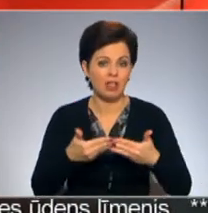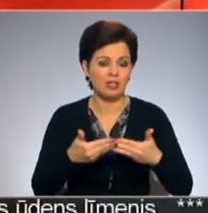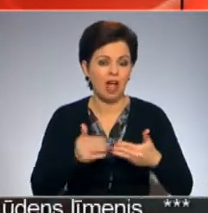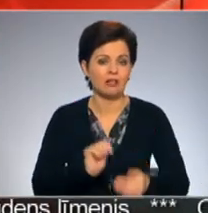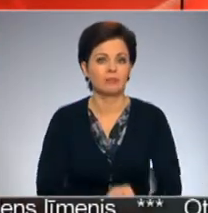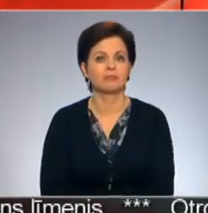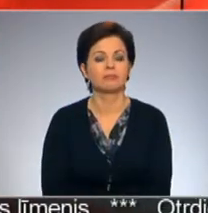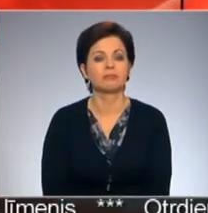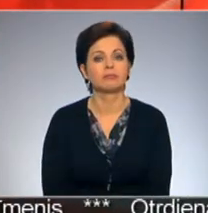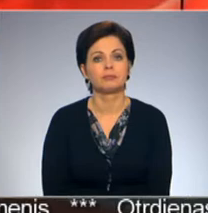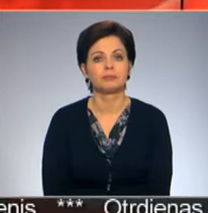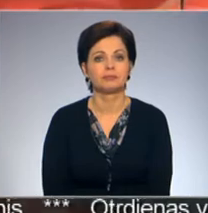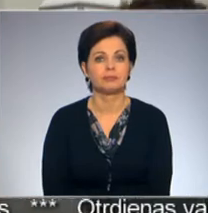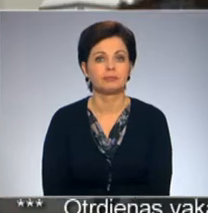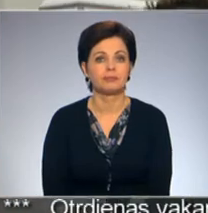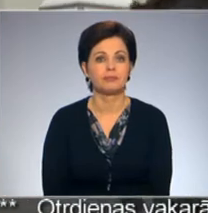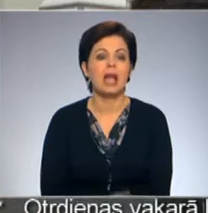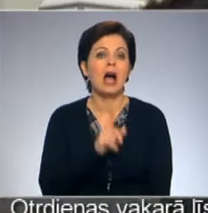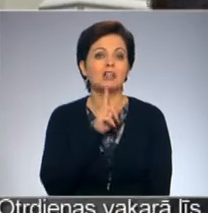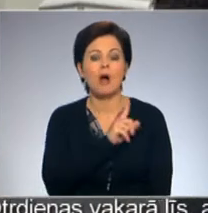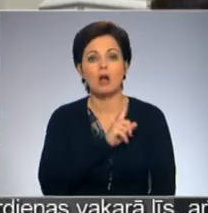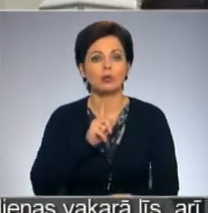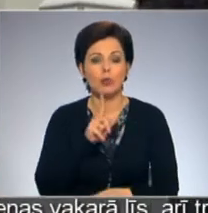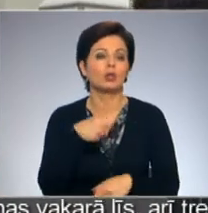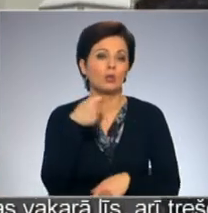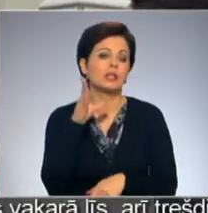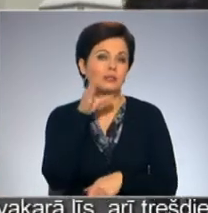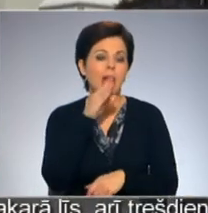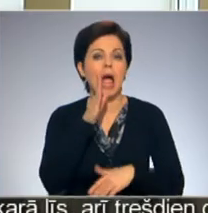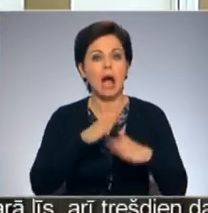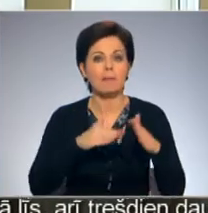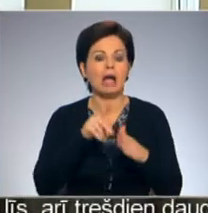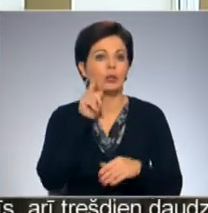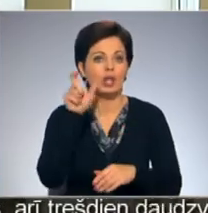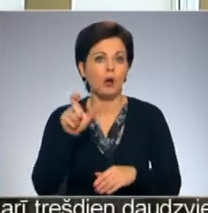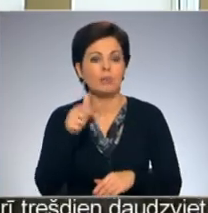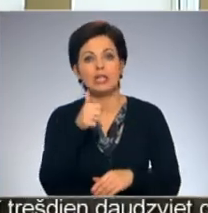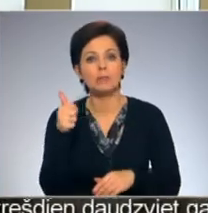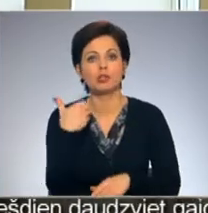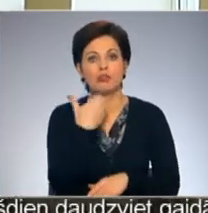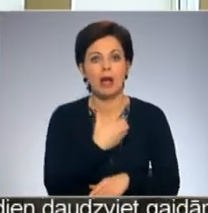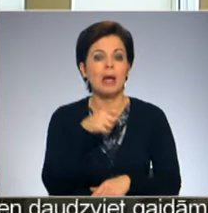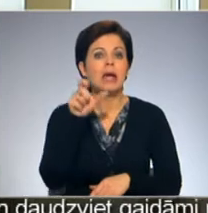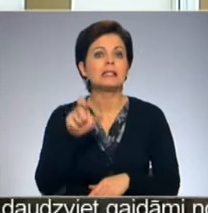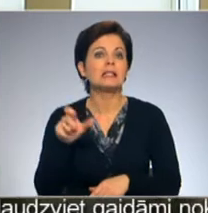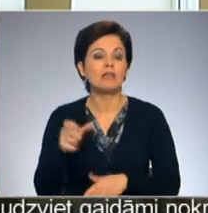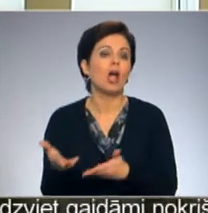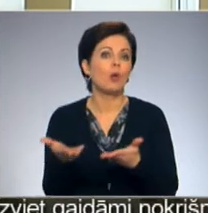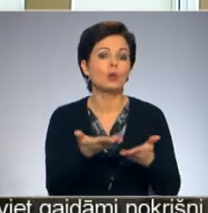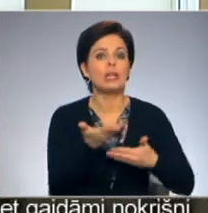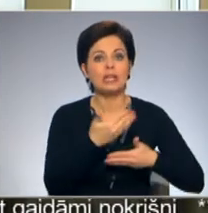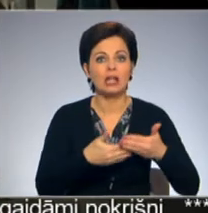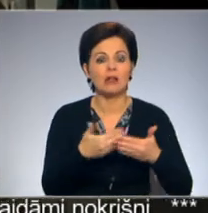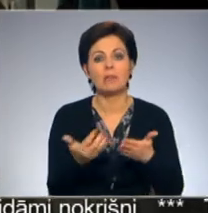turpina Vidzemes kolēģi. Alsviķu arodskola sniedz iespēju apgūt amatu nevien jauniešiem ar īpašām vajadzībām, bet arī cilvēkiem, kuri